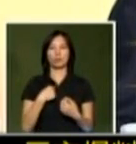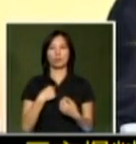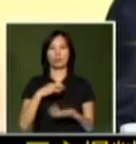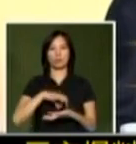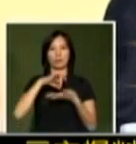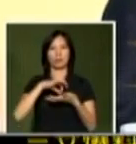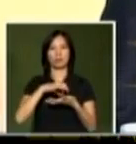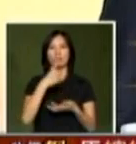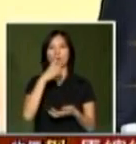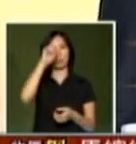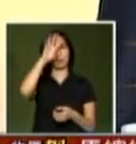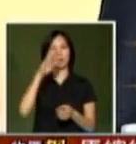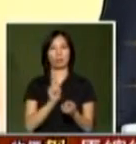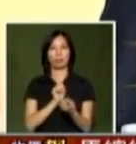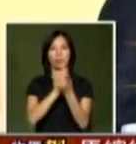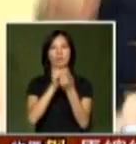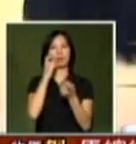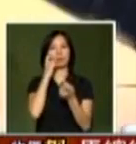继续，我们请苏贞昌先生同样申论有八分钟时间。 朱启麟、沙伟、柯文哲、市委柯建的同志、李副总统、所必署长、各位东来先进、电视机前的观众朋友，大家午安，大家好。上个礼拜，我和四位优秀的同志同台探讨民进党的未来，我也点到。